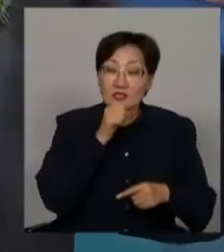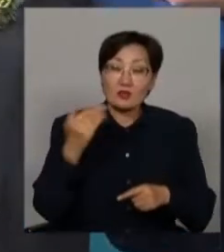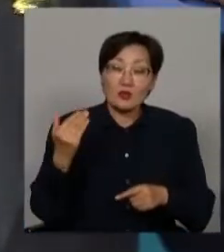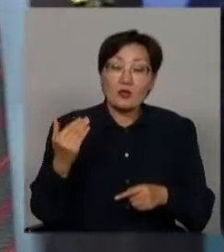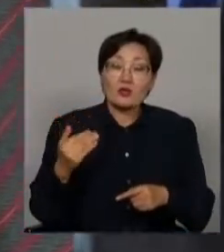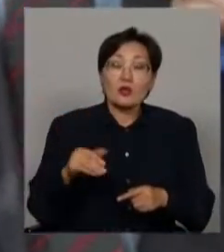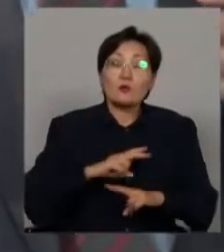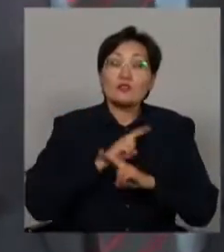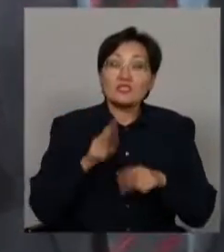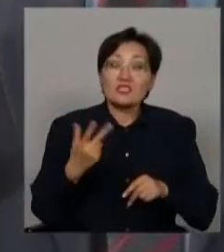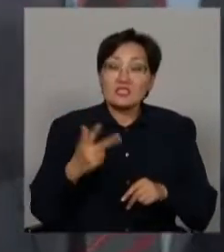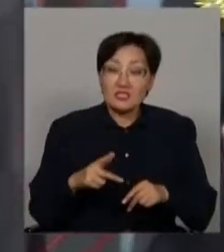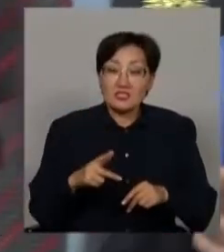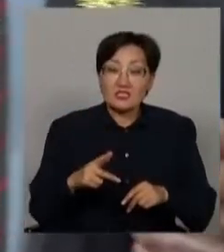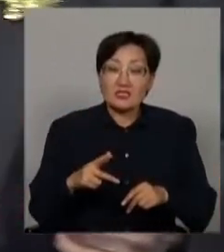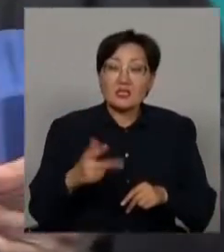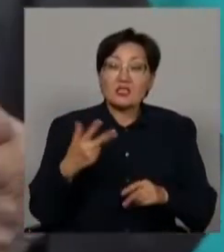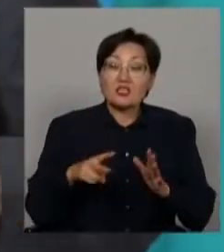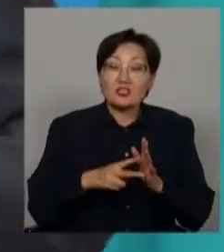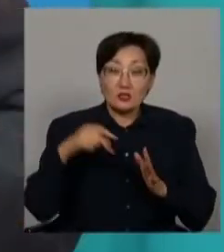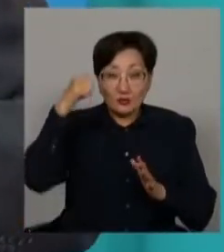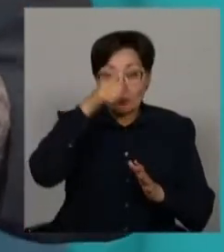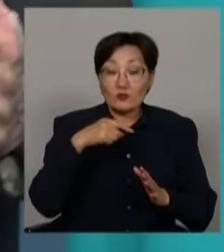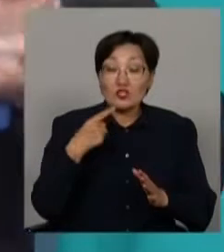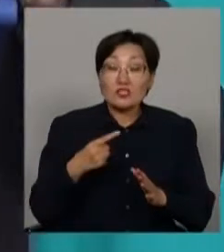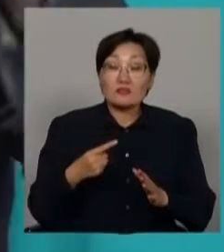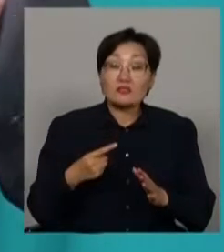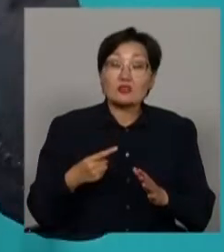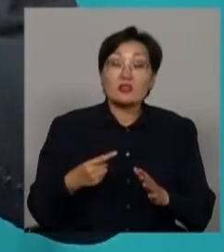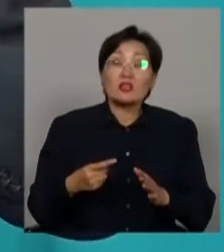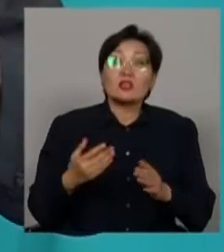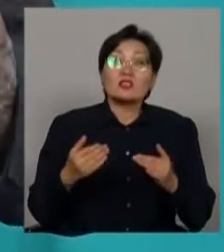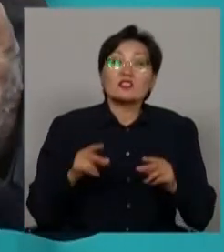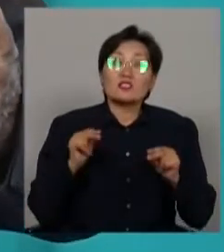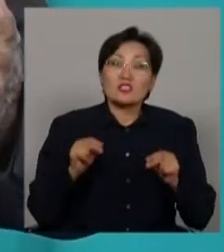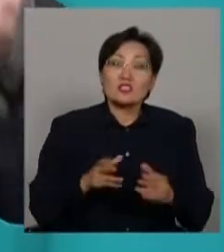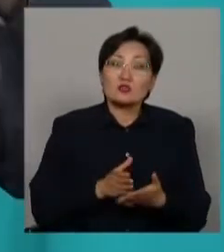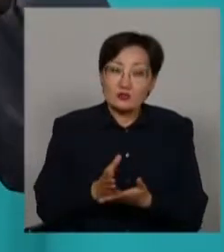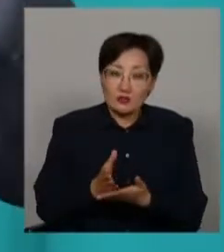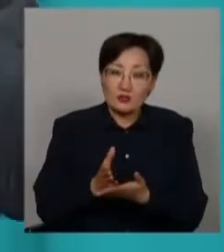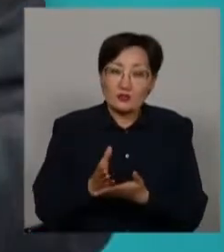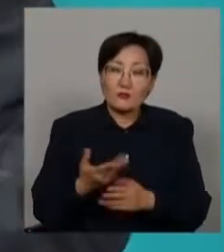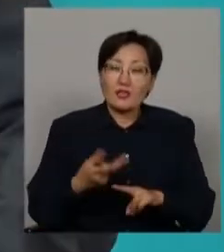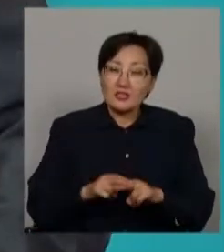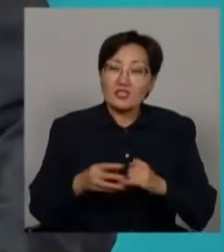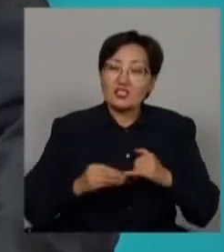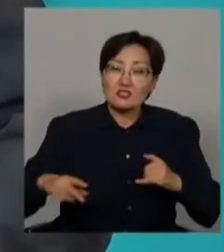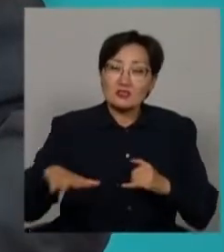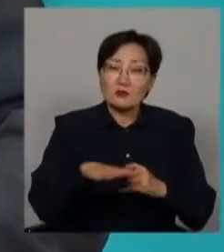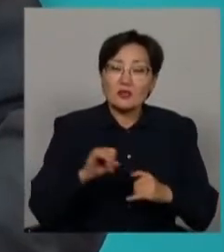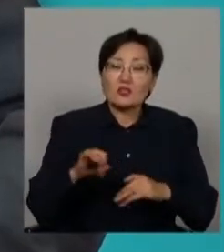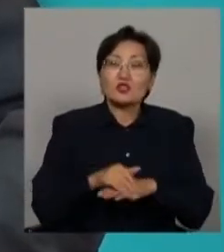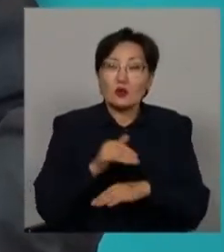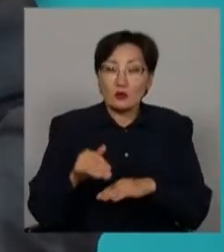они, умирая в 30-37 годы, говорили: честно служите этой земле и